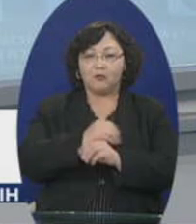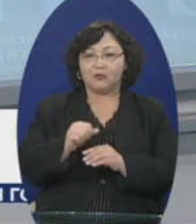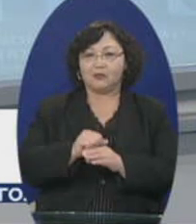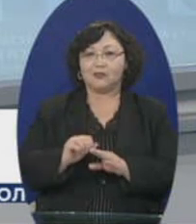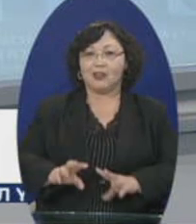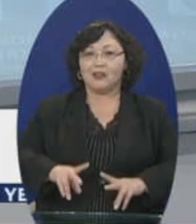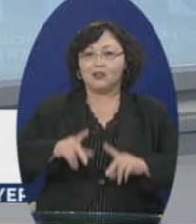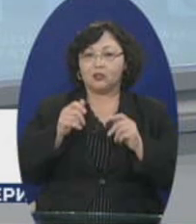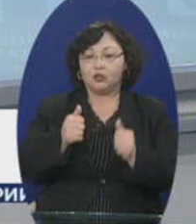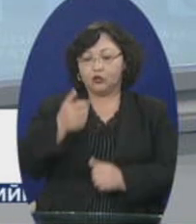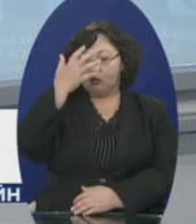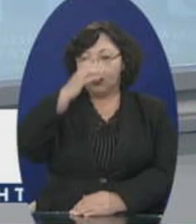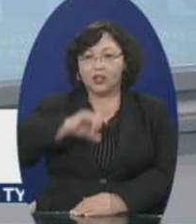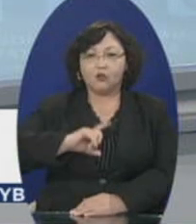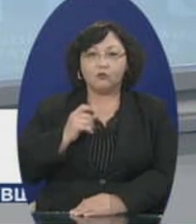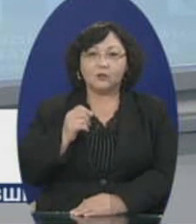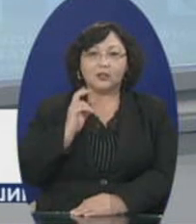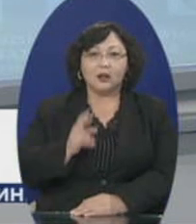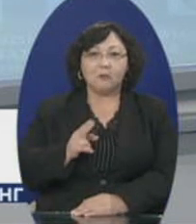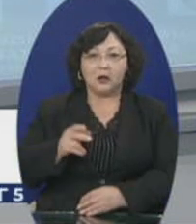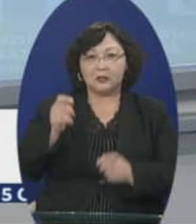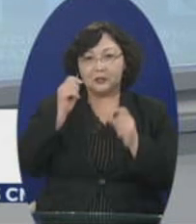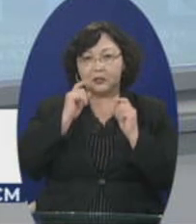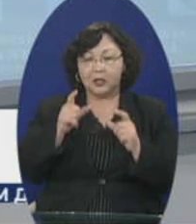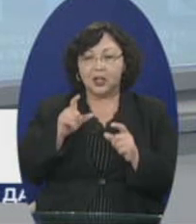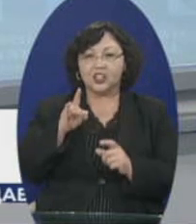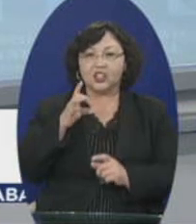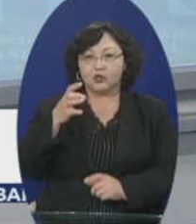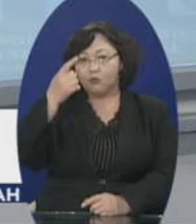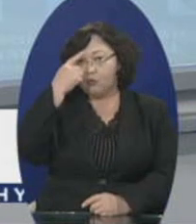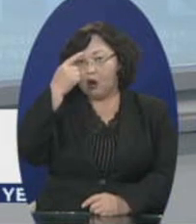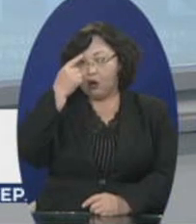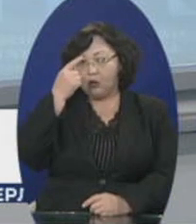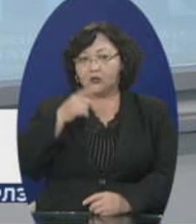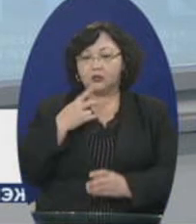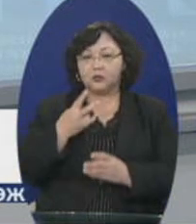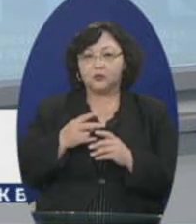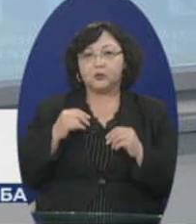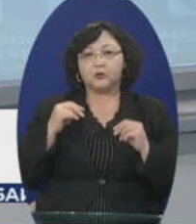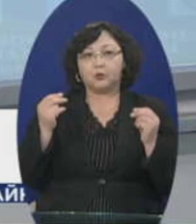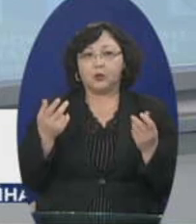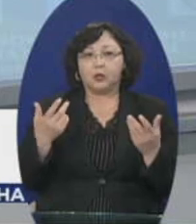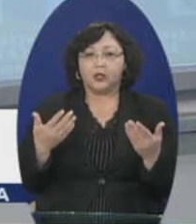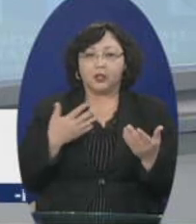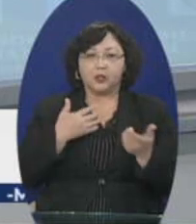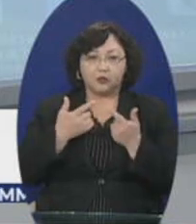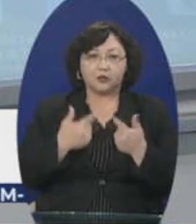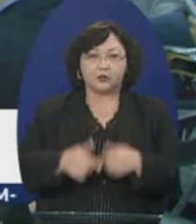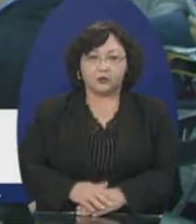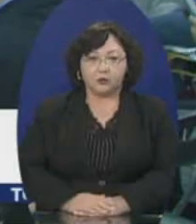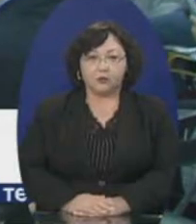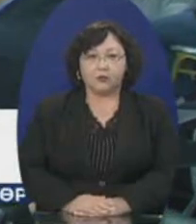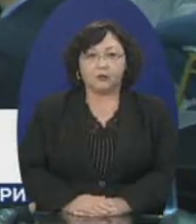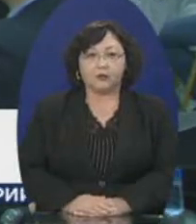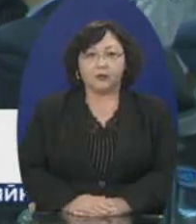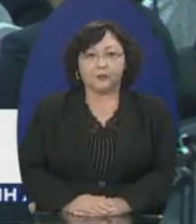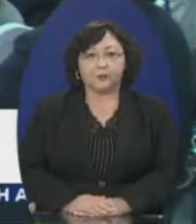хүрээнд өнөөдөр төрийн өмчит компаниудын сэргэлт Эрдэнэс Монгол нэгдэл чуулганыг зохион байгууллаа.